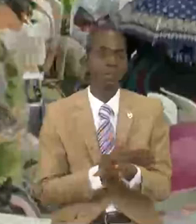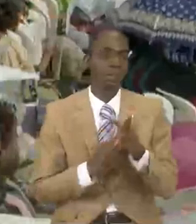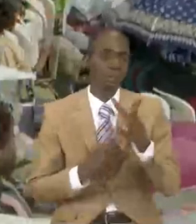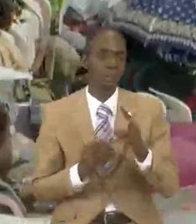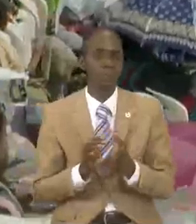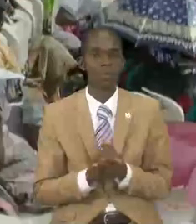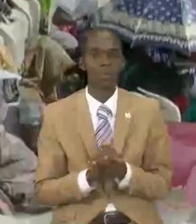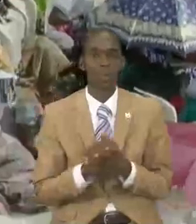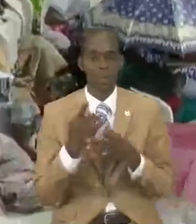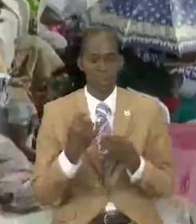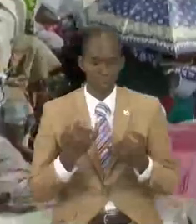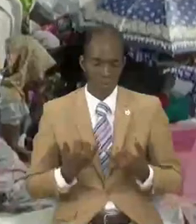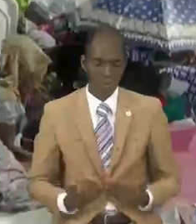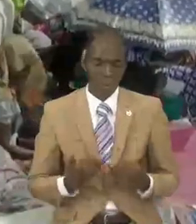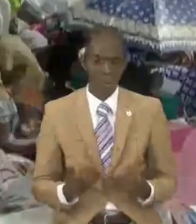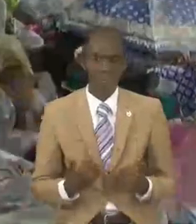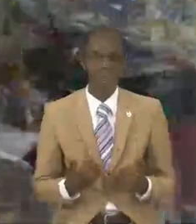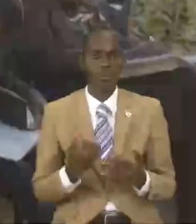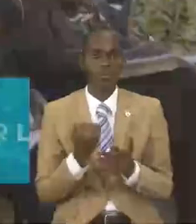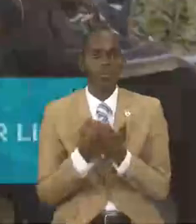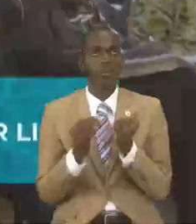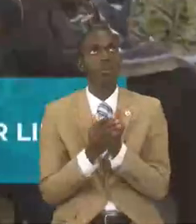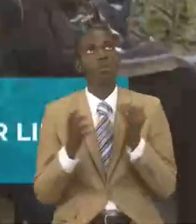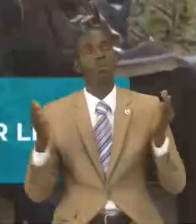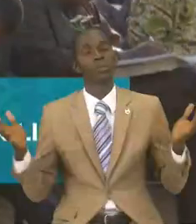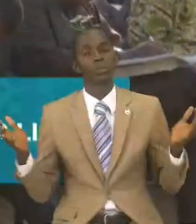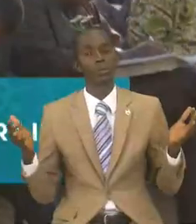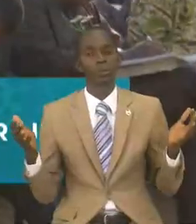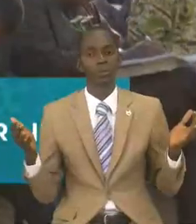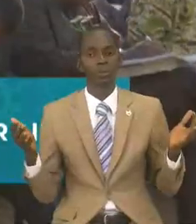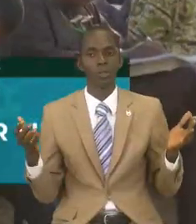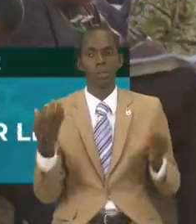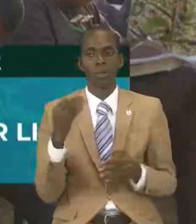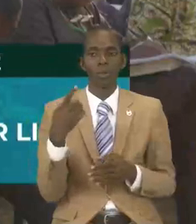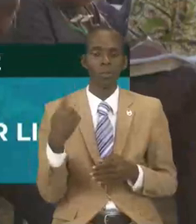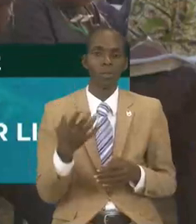Deuxième élément, la crucifixion présente